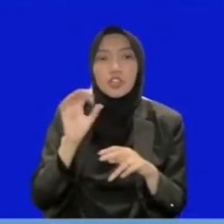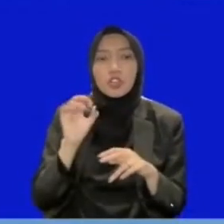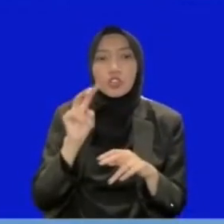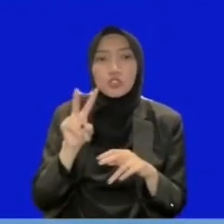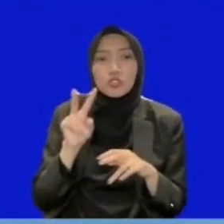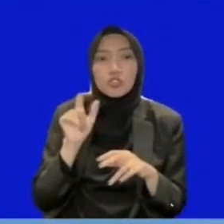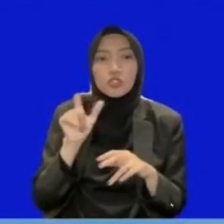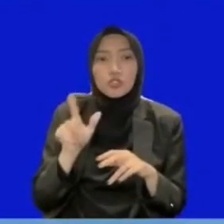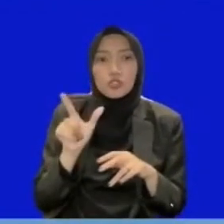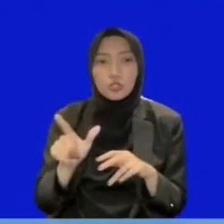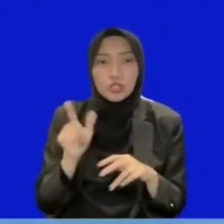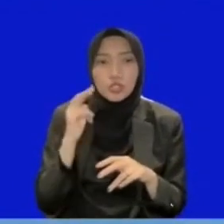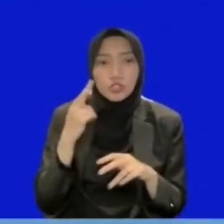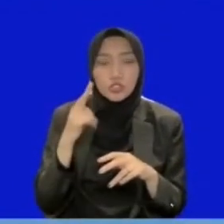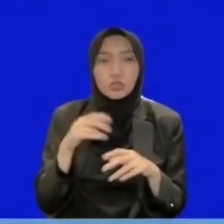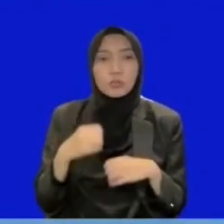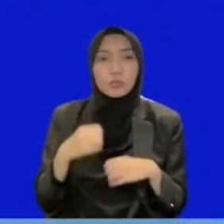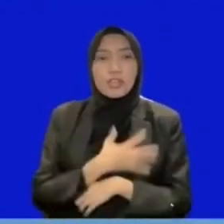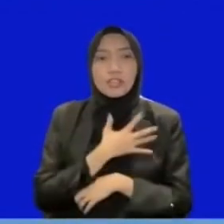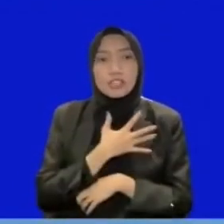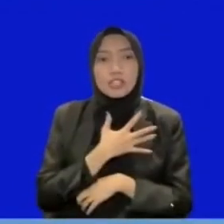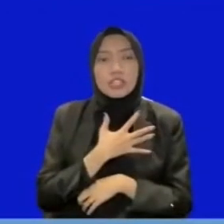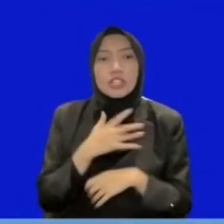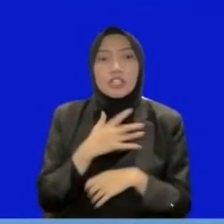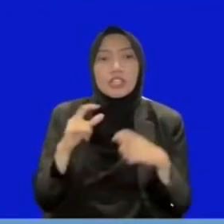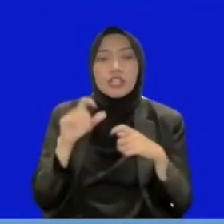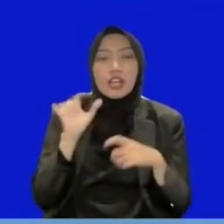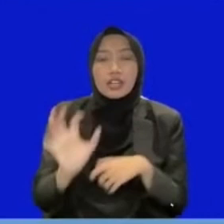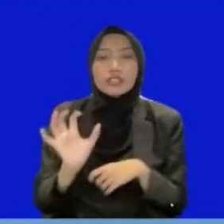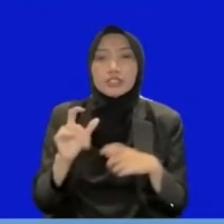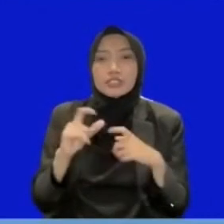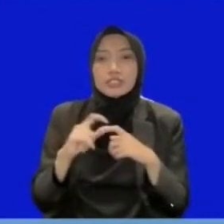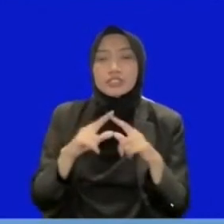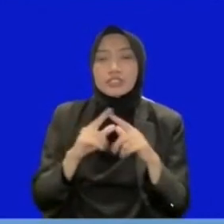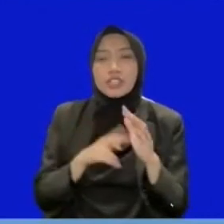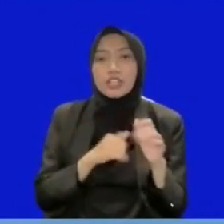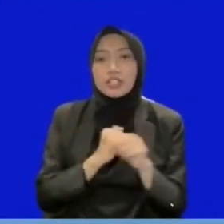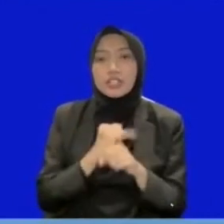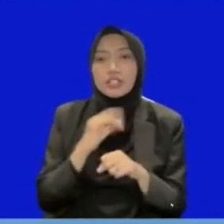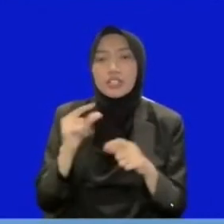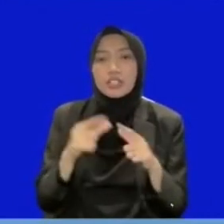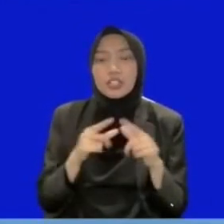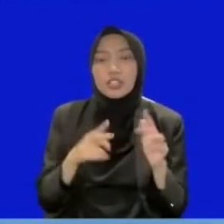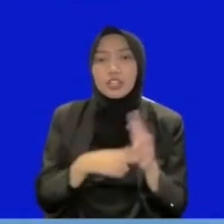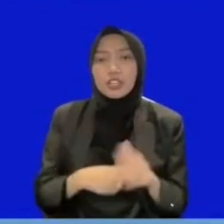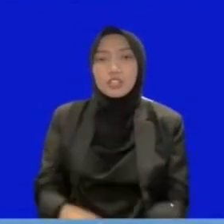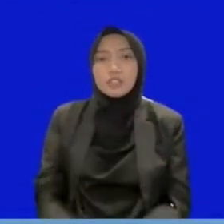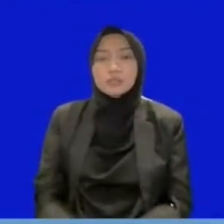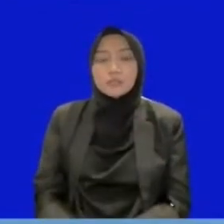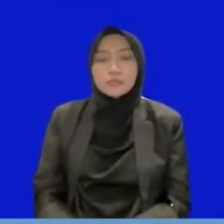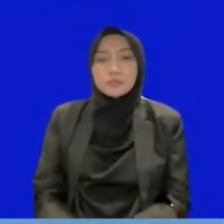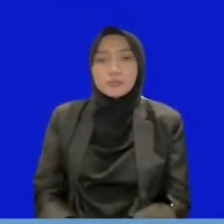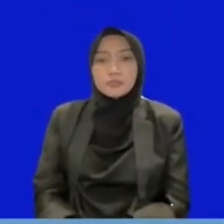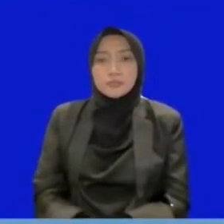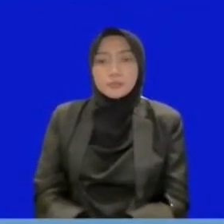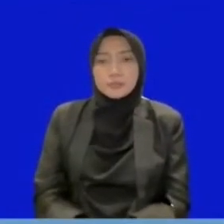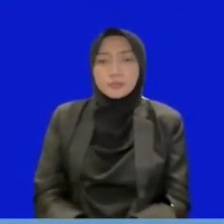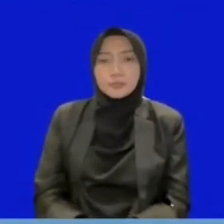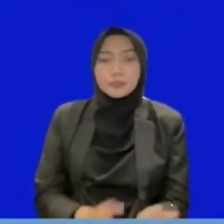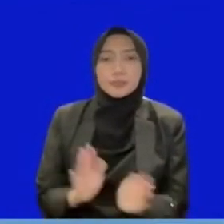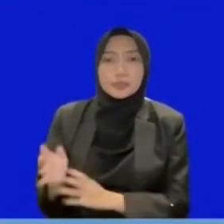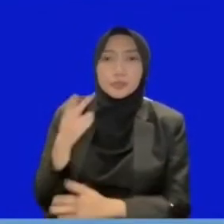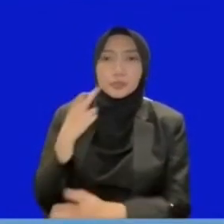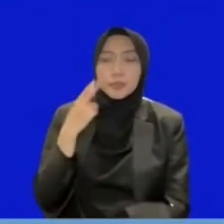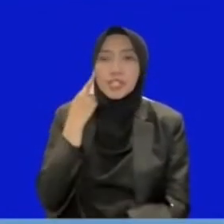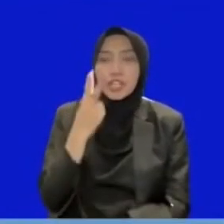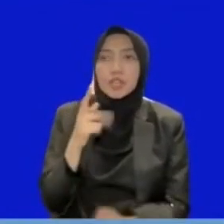produk khas Sangiran. Mungkin kemarin ada presentasi juga dari Sangiran ya tentang batik. Di sebelah sini bisa